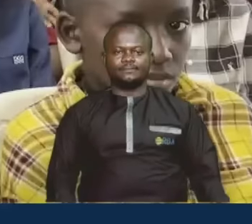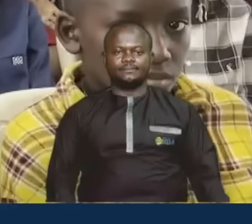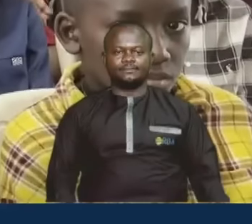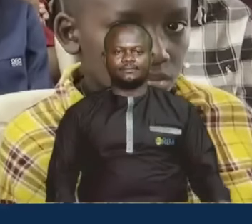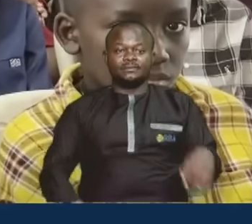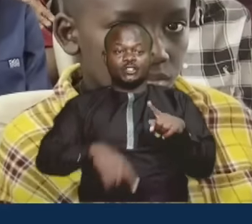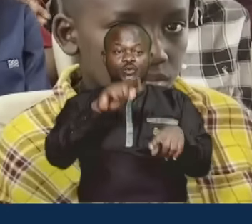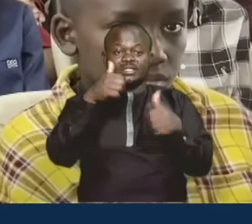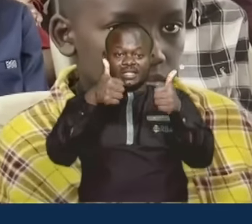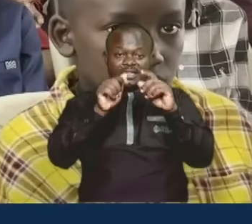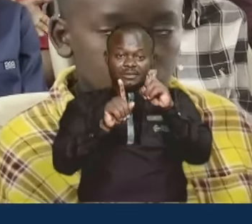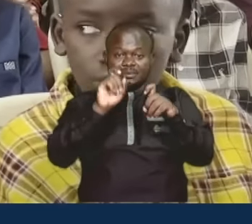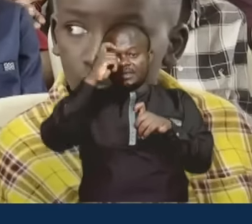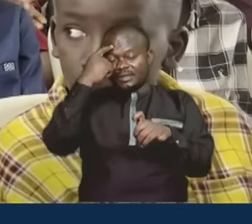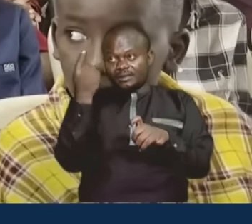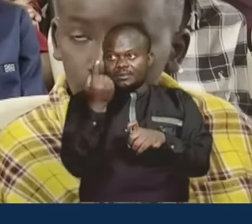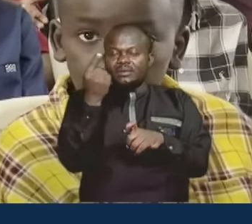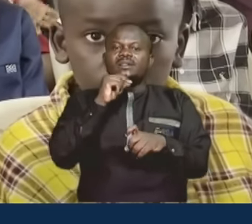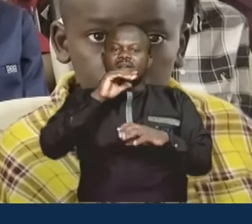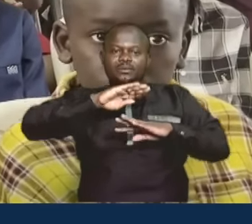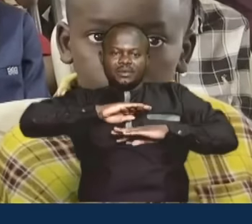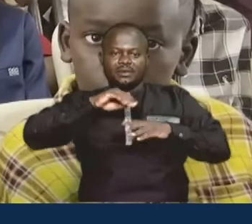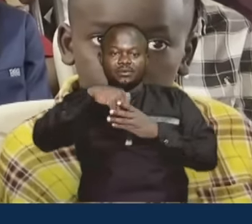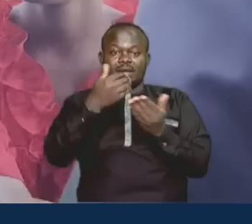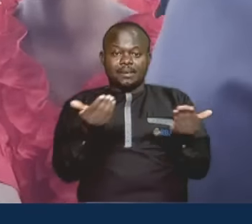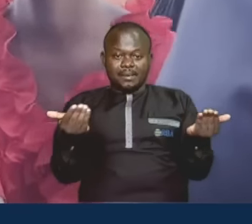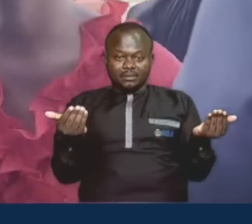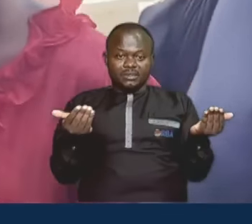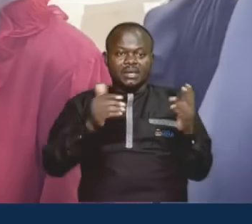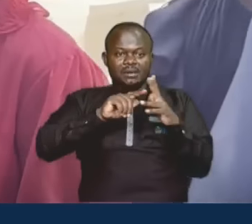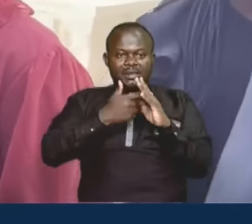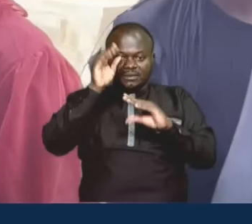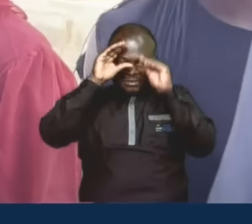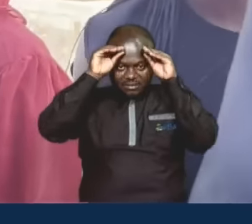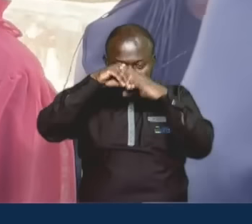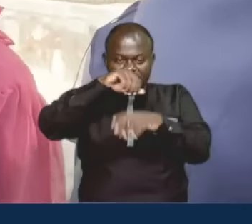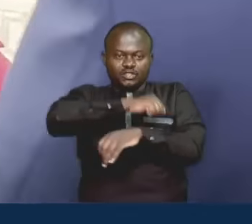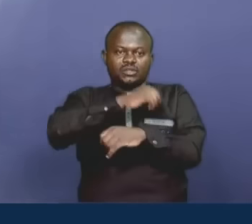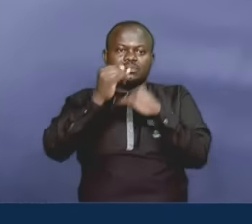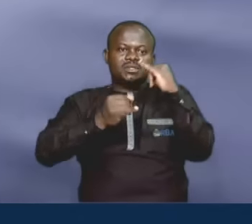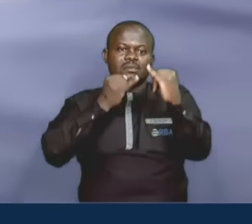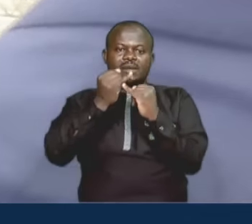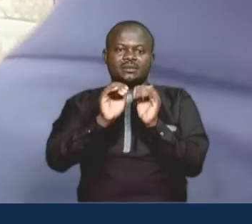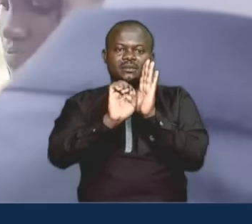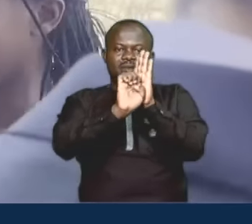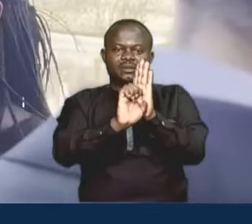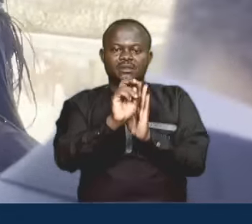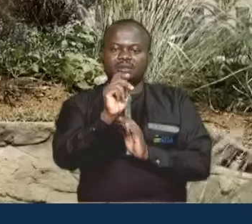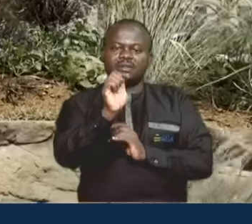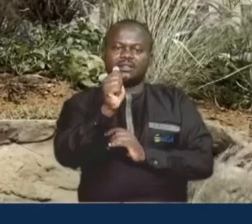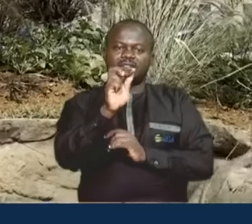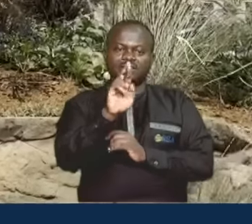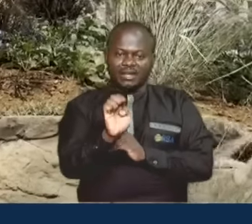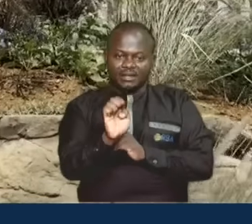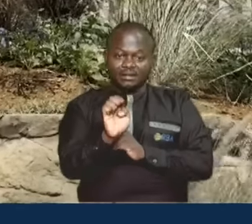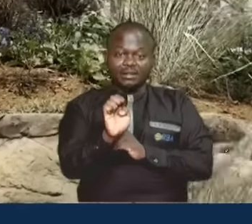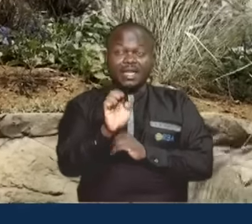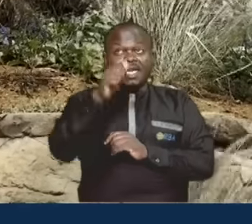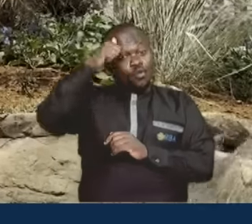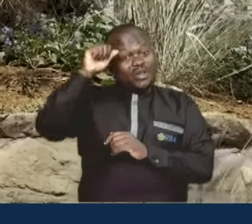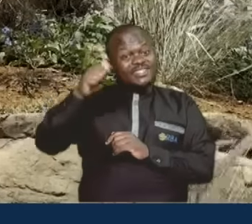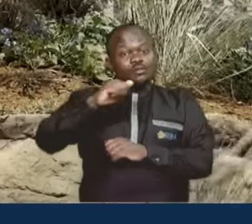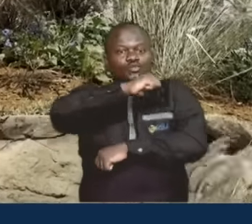gutsinda neza ibizamini bya leta gusa ntibyari bihagije kuri aba bana batangiye amasomo mu ishuri mpuzamahanga ry'ikitegererezo rya Ntare Louisland School riherereye mu